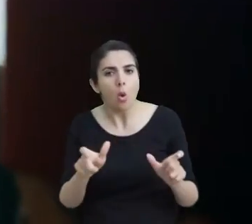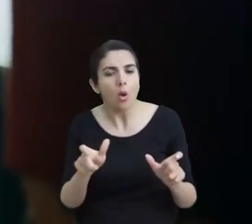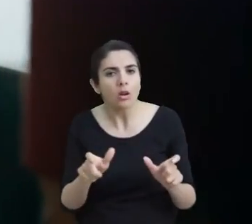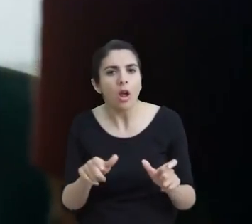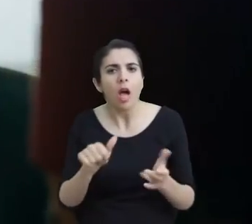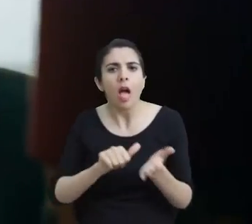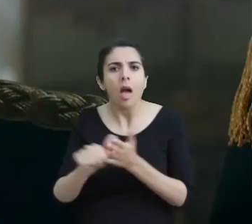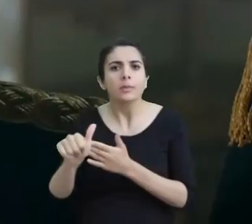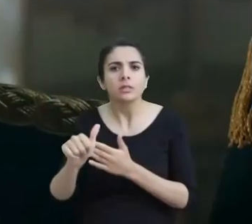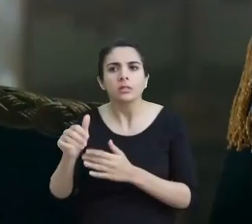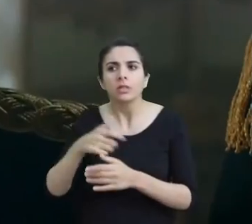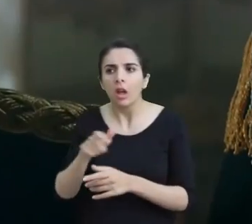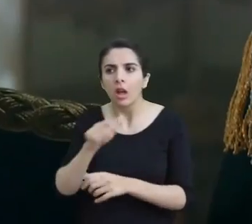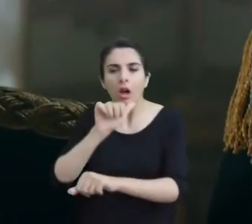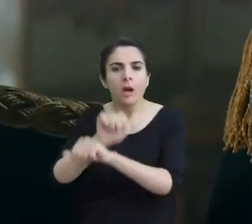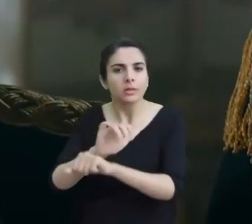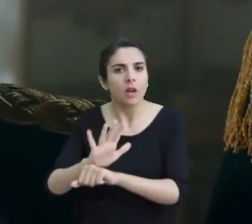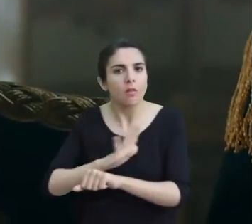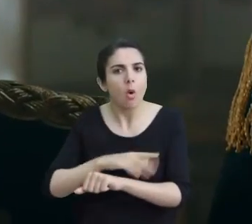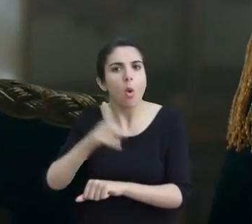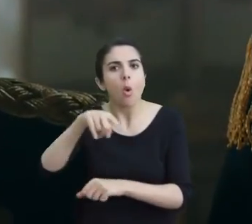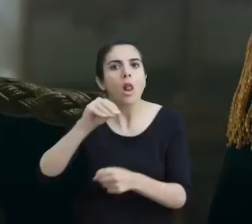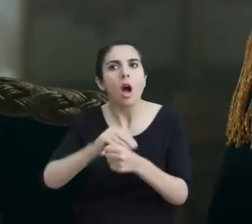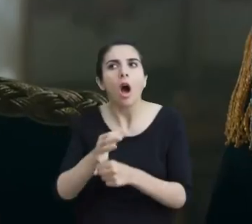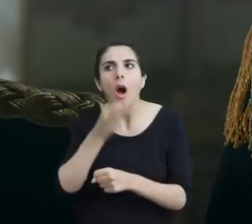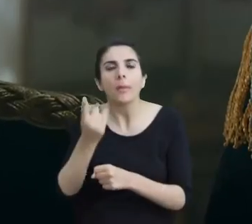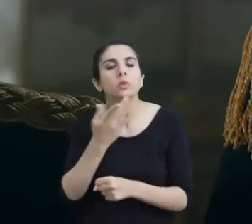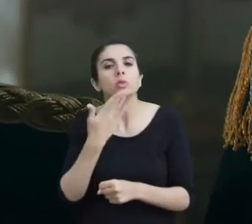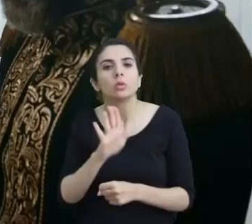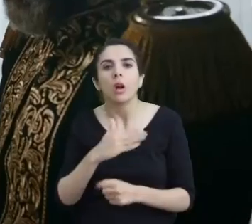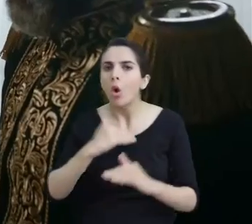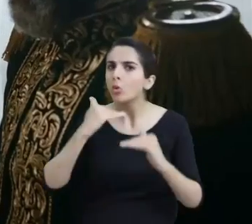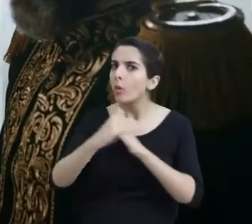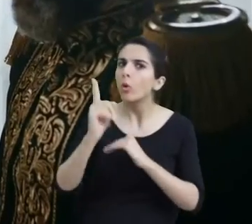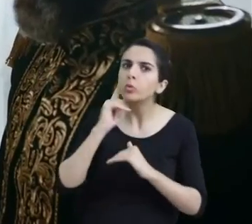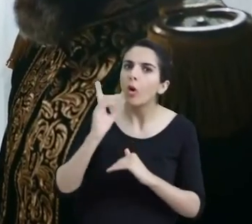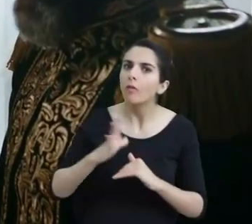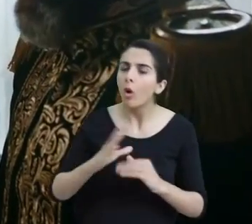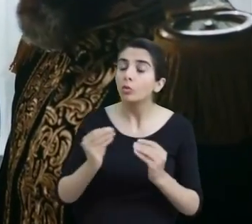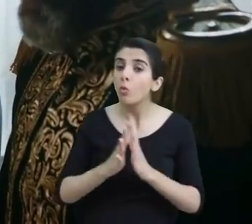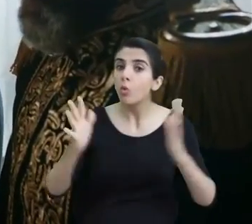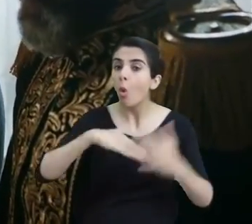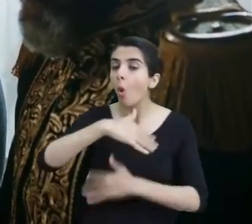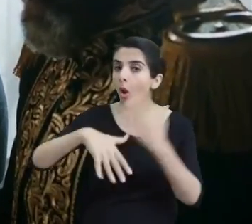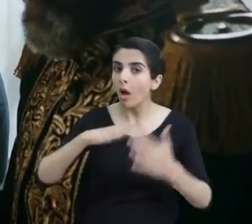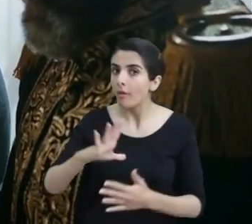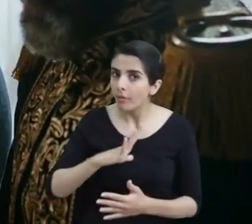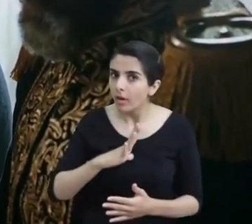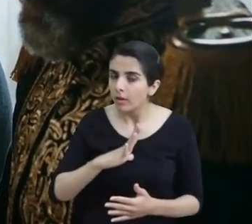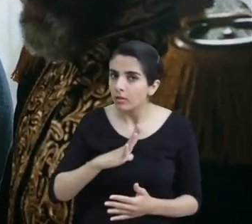koruyan muhafızların hepsi kışlada göz hapsindedir. Onlardan haber çıkmaz. Halk olayı duymuş. Büyük kargaşa